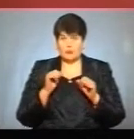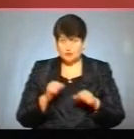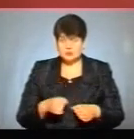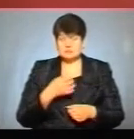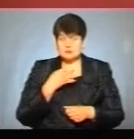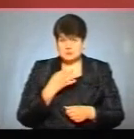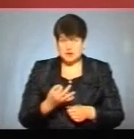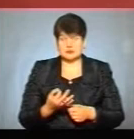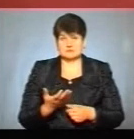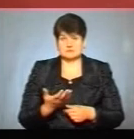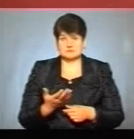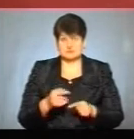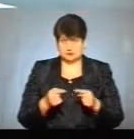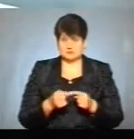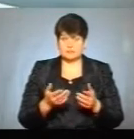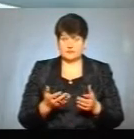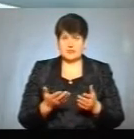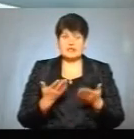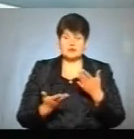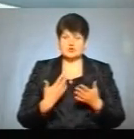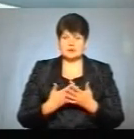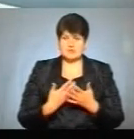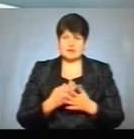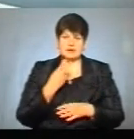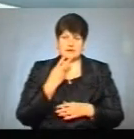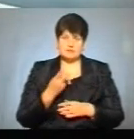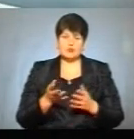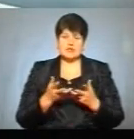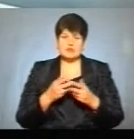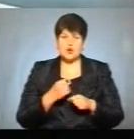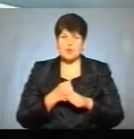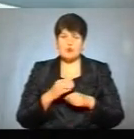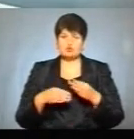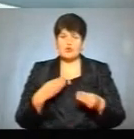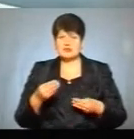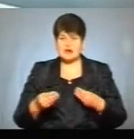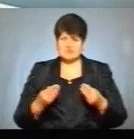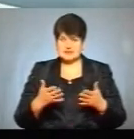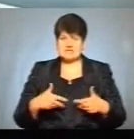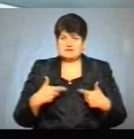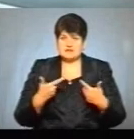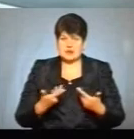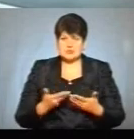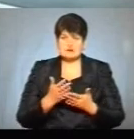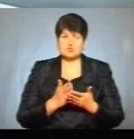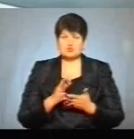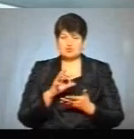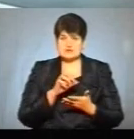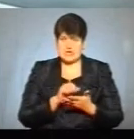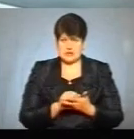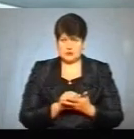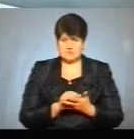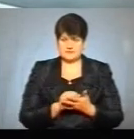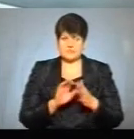чи спростувати такі прогнози? Якщо, наприклад, дивитися по кількості роботодавців, які звертаються в службу зайнятості